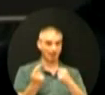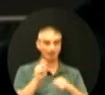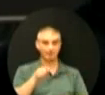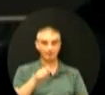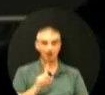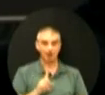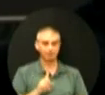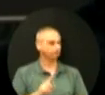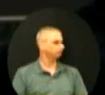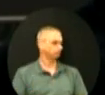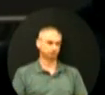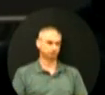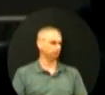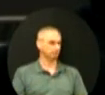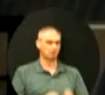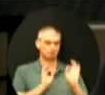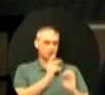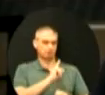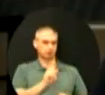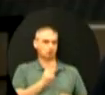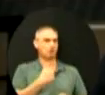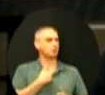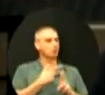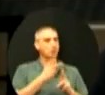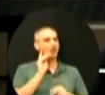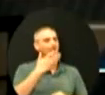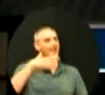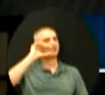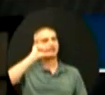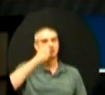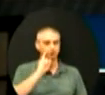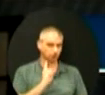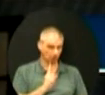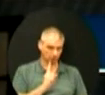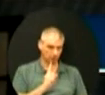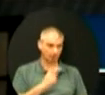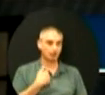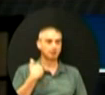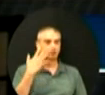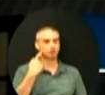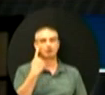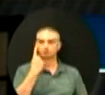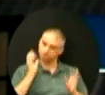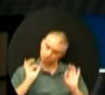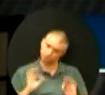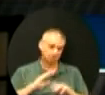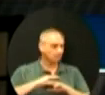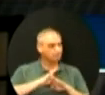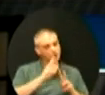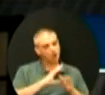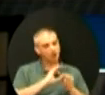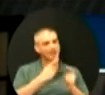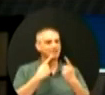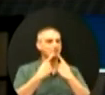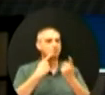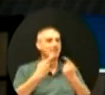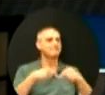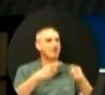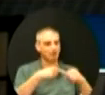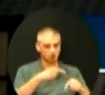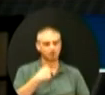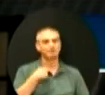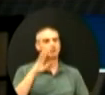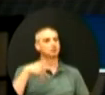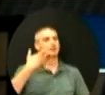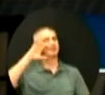הפרלמנטרי? לא, ממש לא. א', אנחנו מחרימות רק את הקריאה הראשונה. אנחנו נהיה חד משמעית בכל דיוני הוועדה,